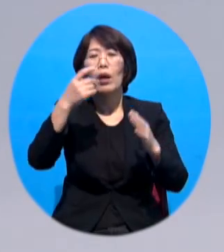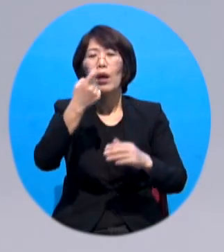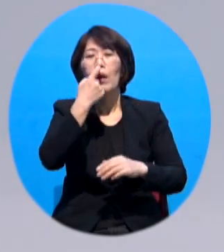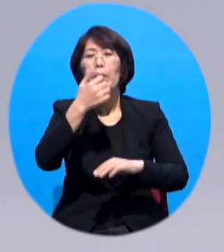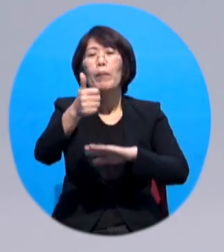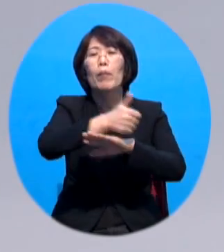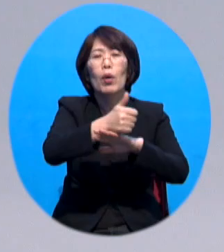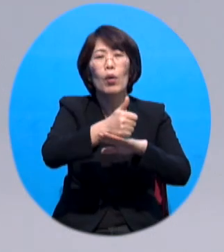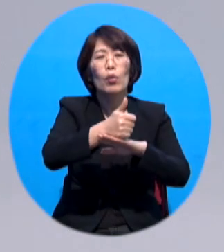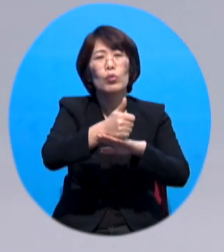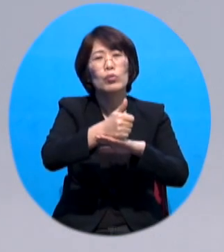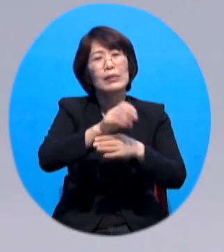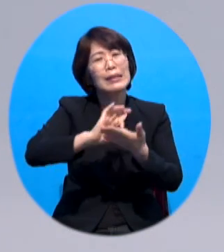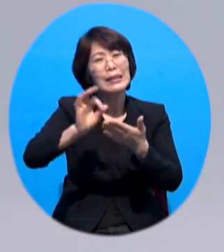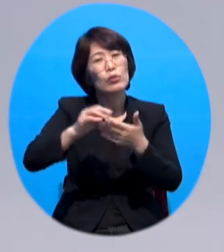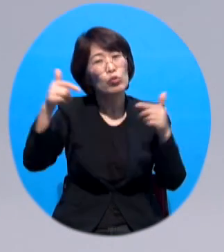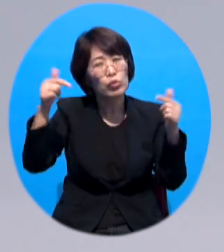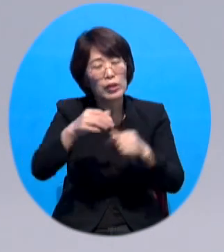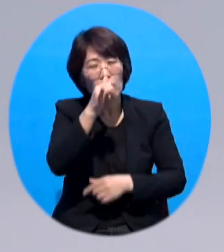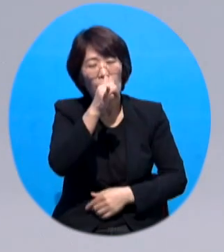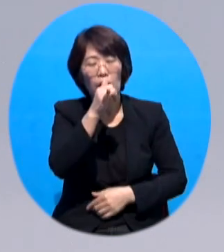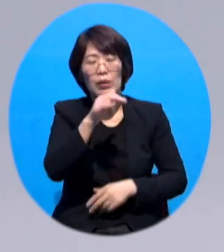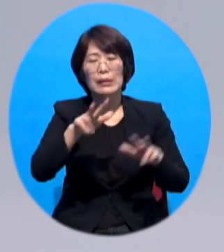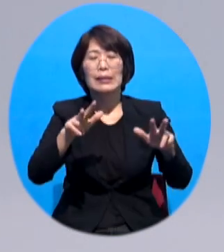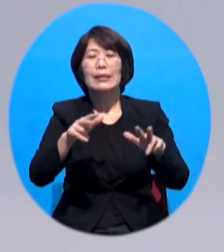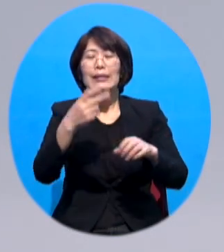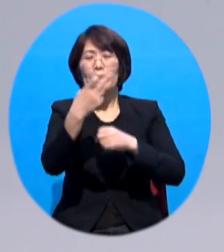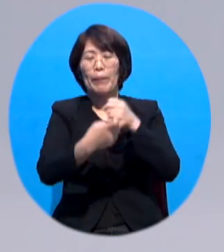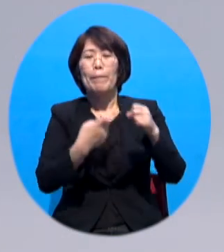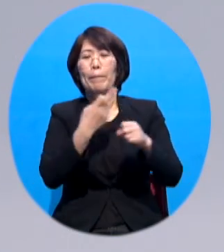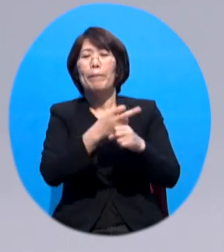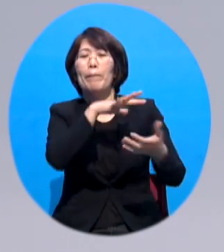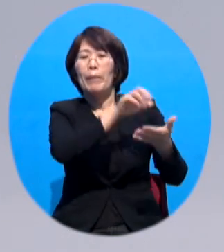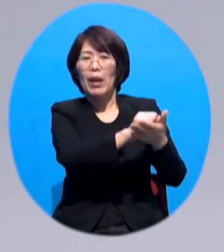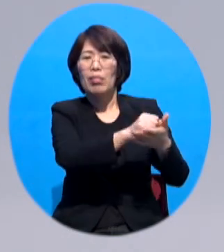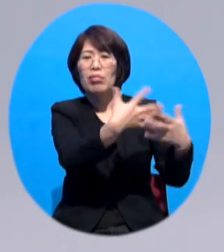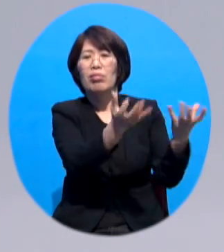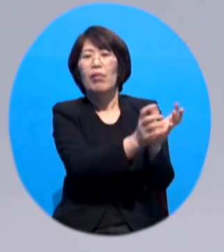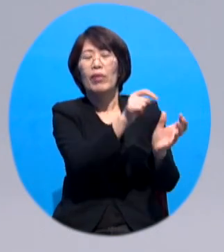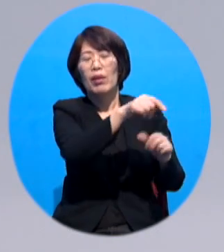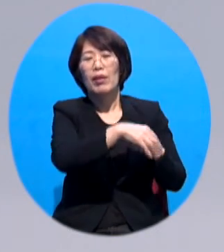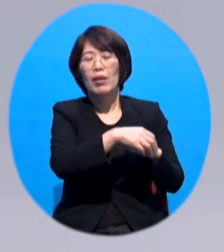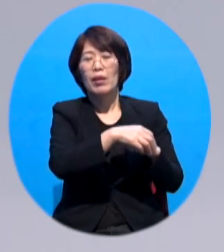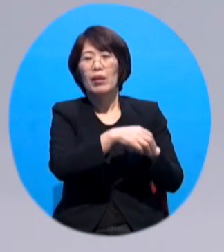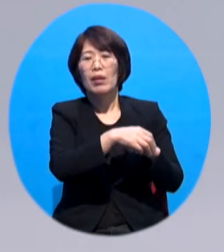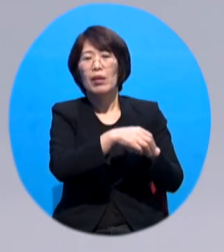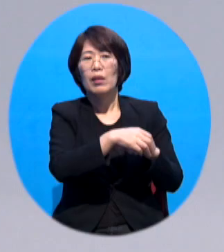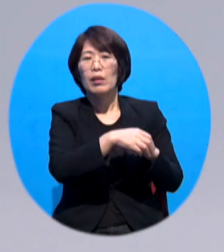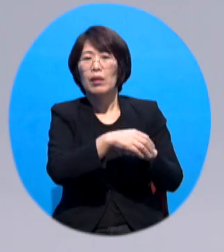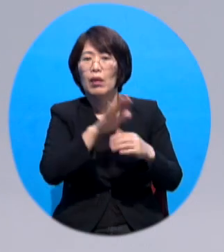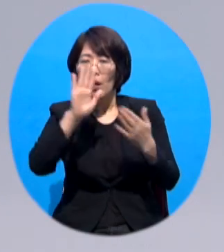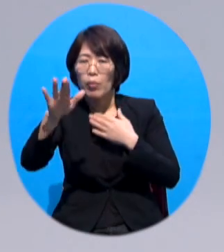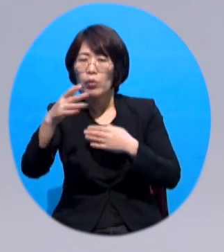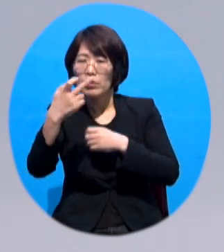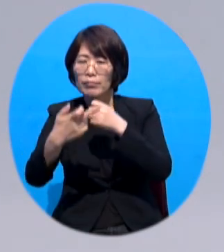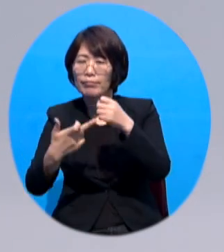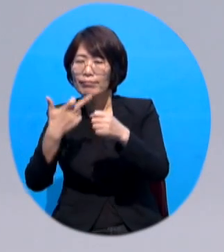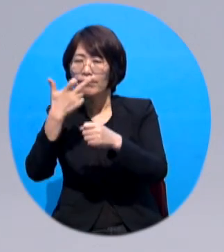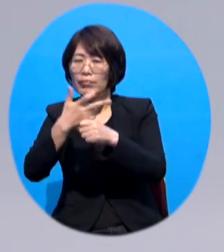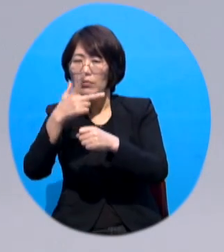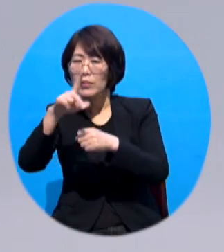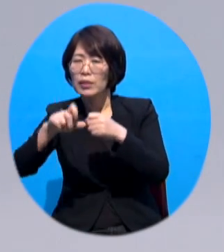좀 줄었습니다 까 이제 지난 십 년간 짚고 내온 세력을 계속 16년 으로 연장 할 지